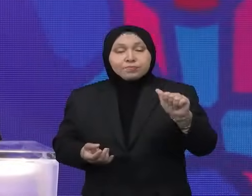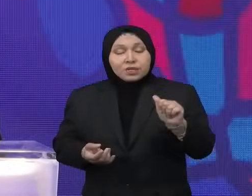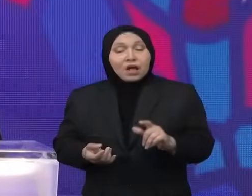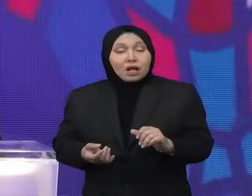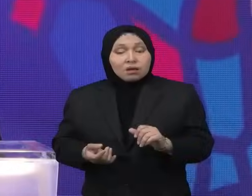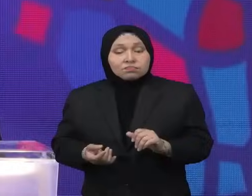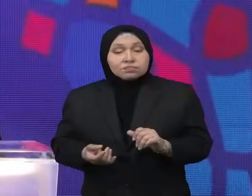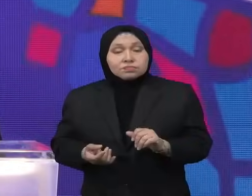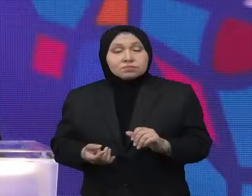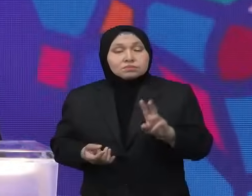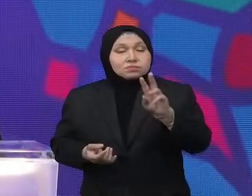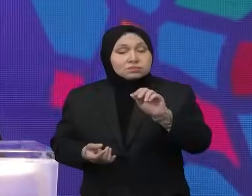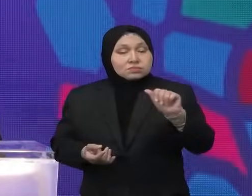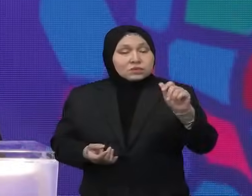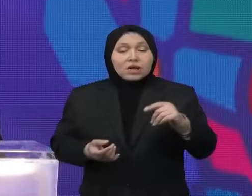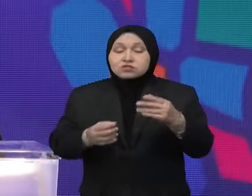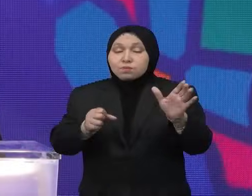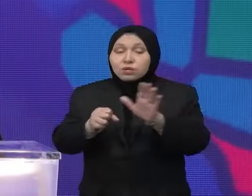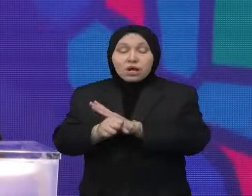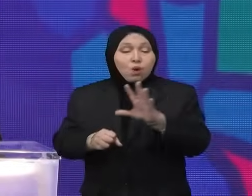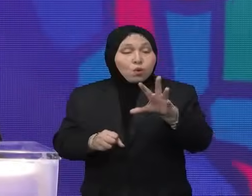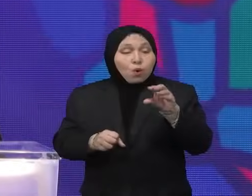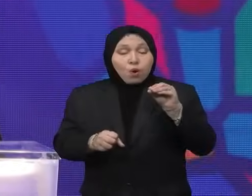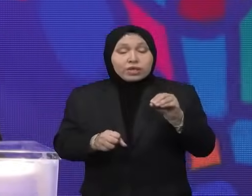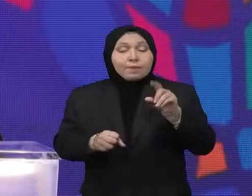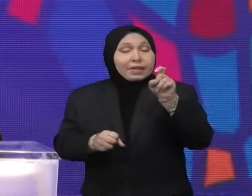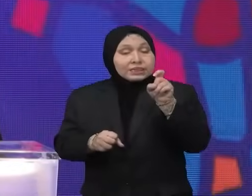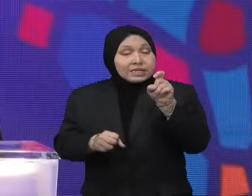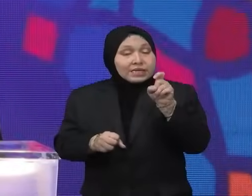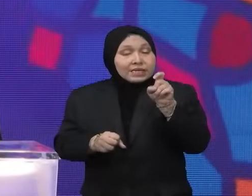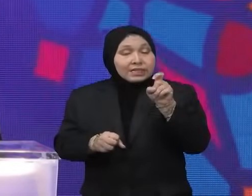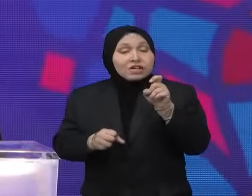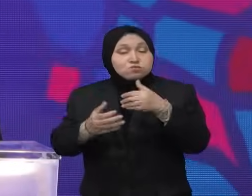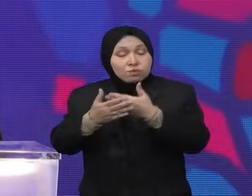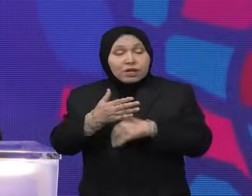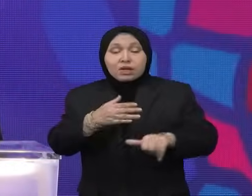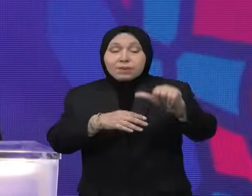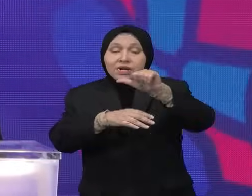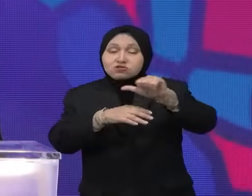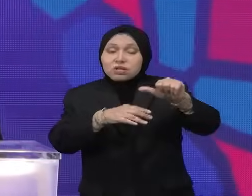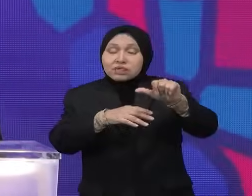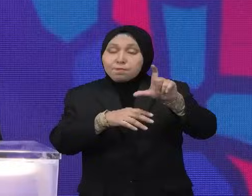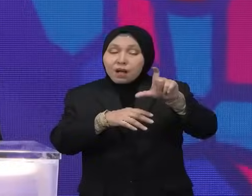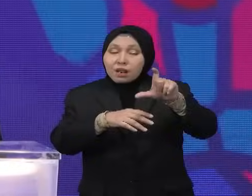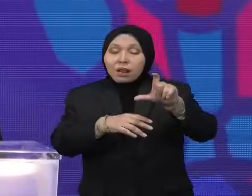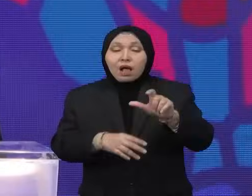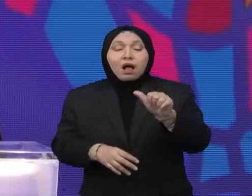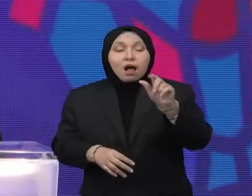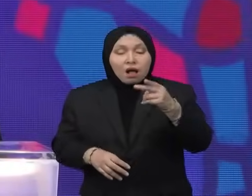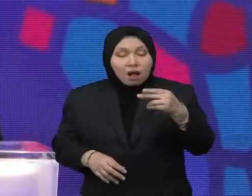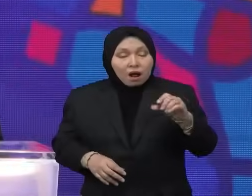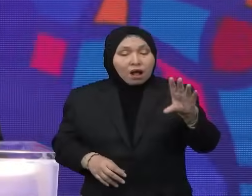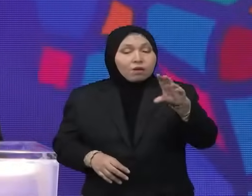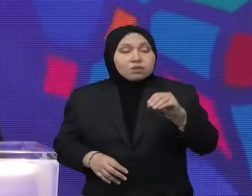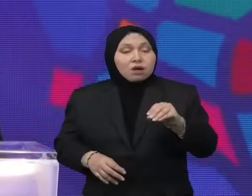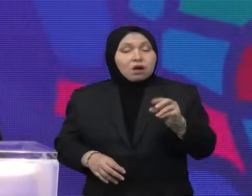Okey, disempurnakan huruf kha yang yang mati dan sebelum ni berbaris atas ditebalkan. Akh, kemudian ra